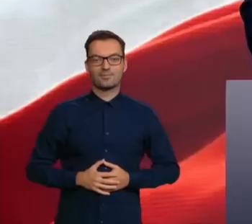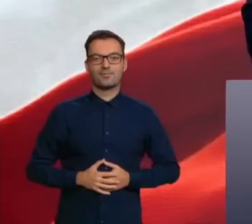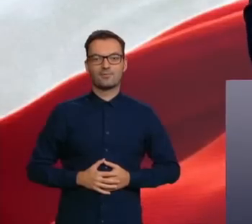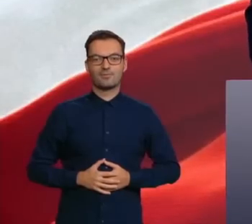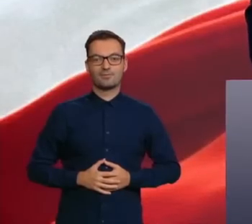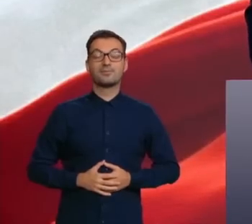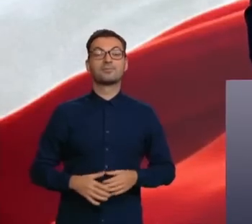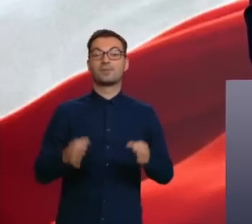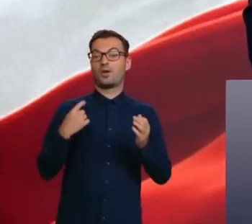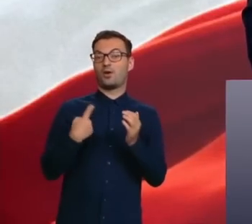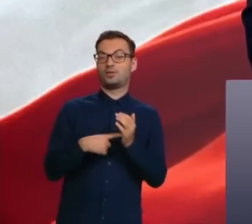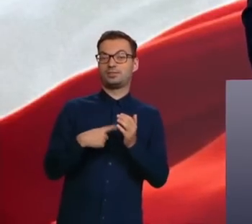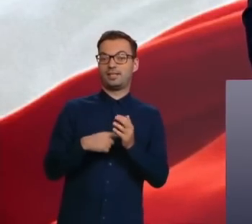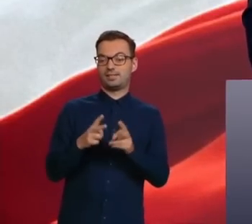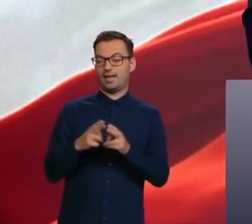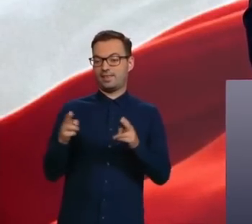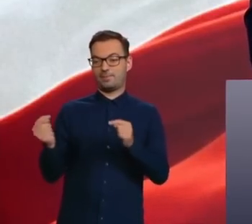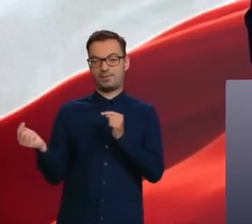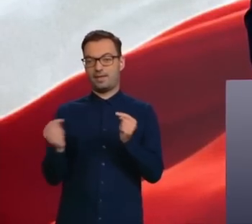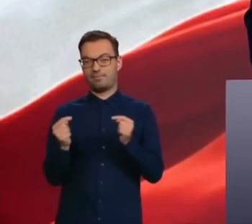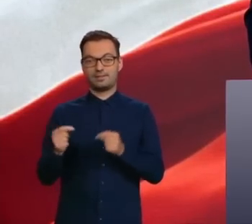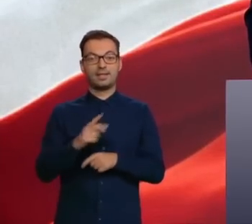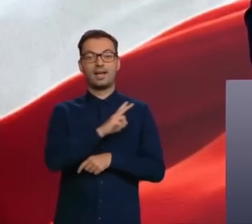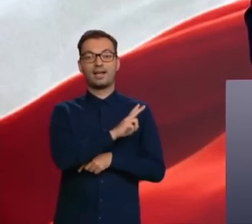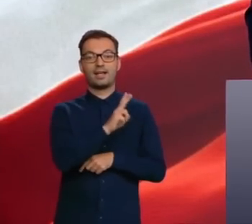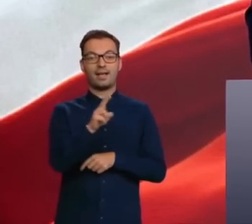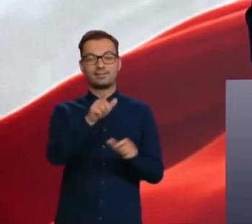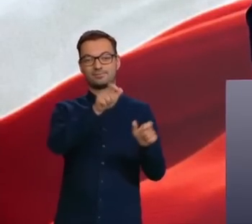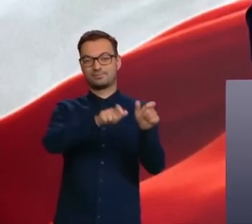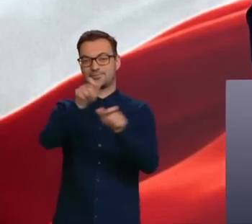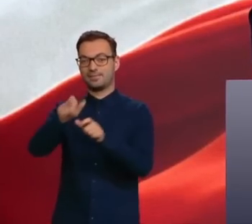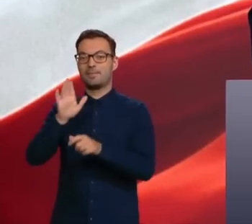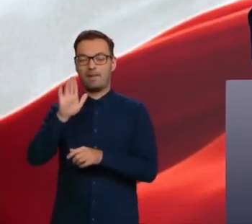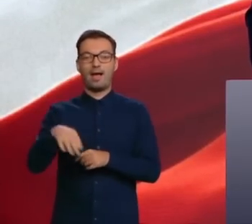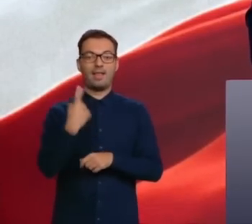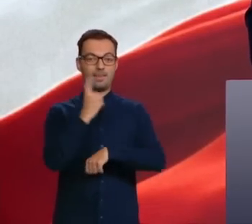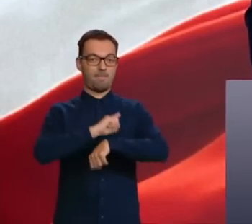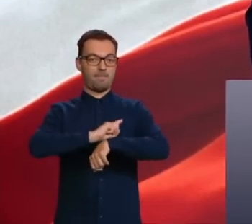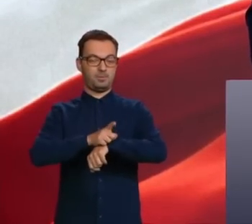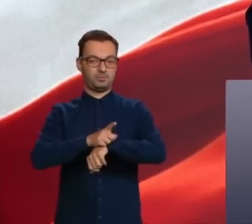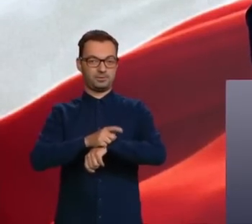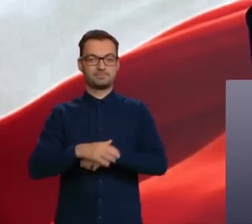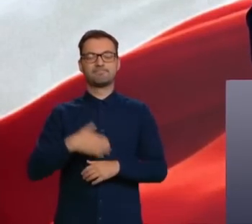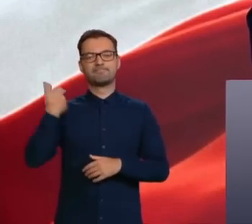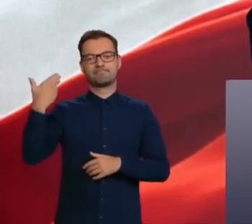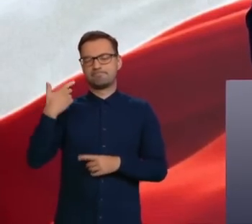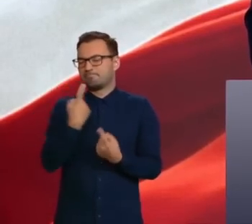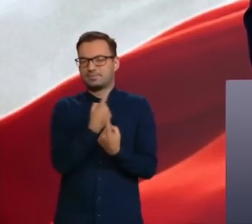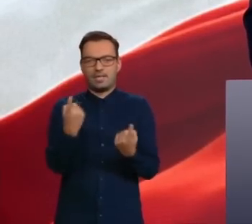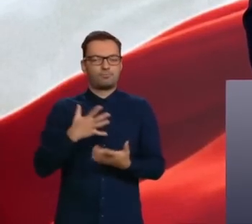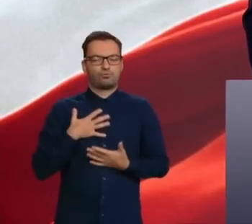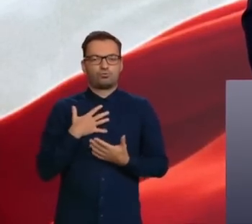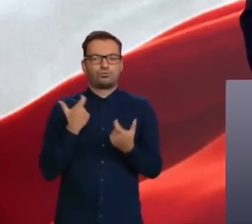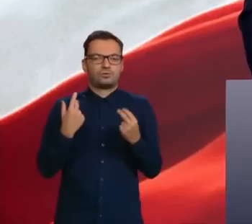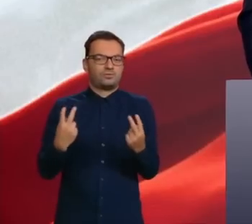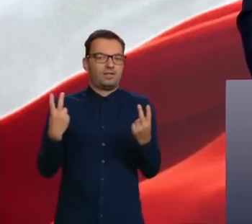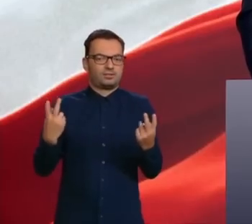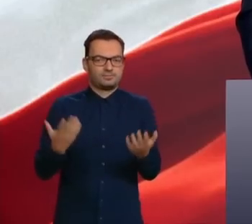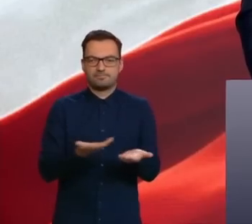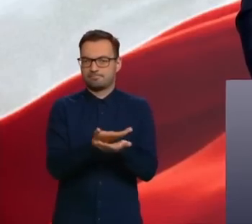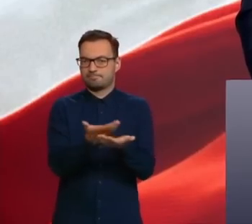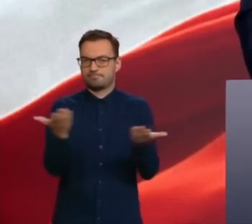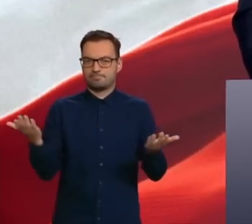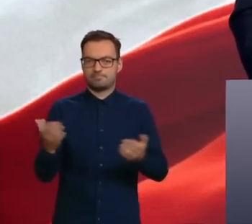Przypomnijmy, trwa ostatni blok debaty, w którym przedstawiciele komitetów wyborczych mają do swojej dyspozycji minutę. Mówią o tym, co sami uznali za